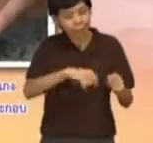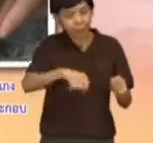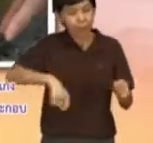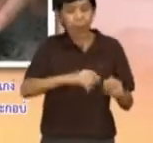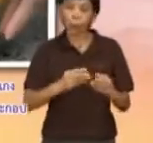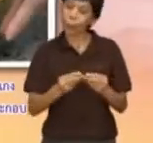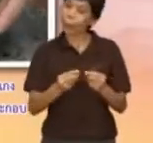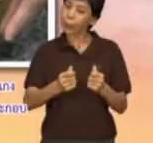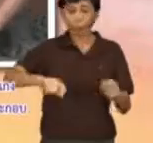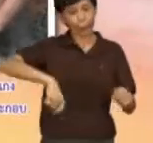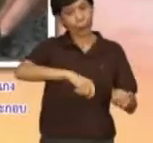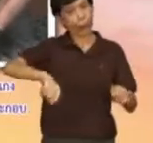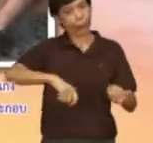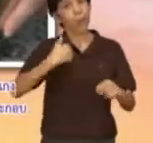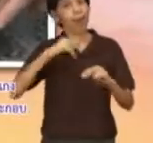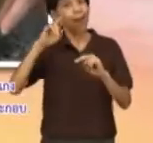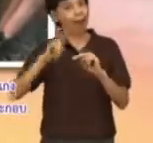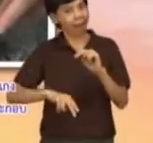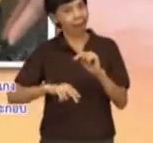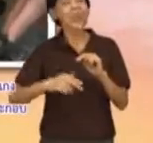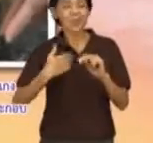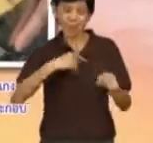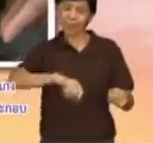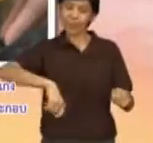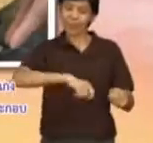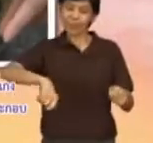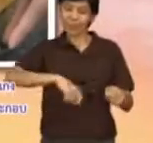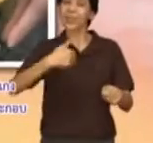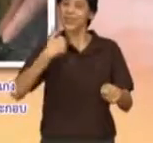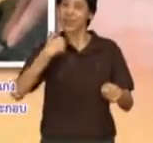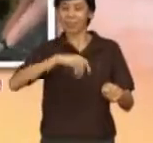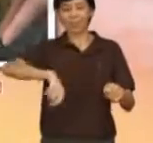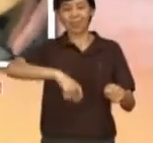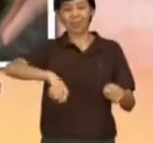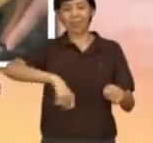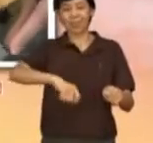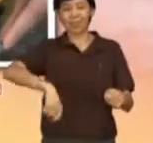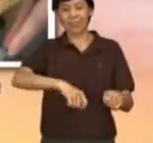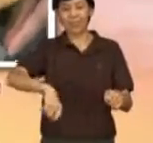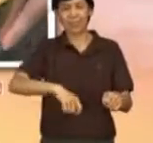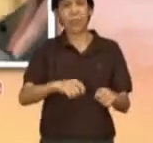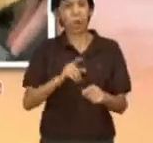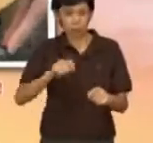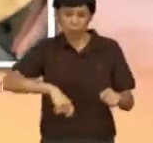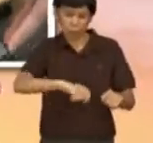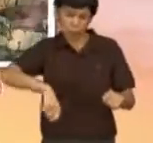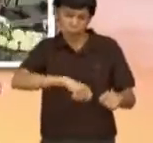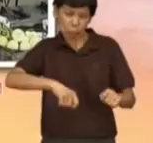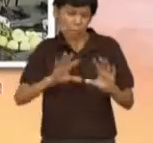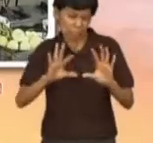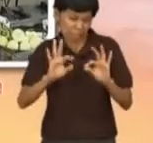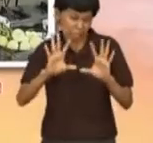ๆเพราะว่ามีไข่มาเป็นส่วนประกอบด้วยนะคะ ห่อหมกเนี่ยต้องคนจนข้นเล